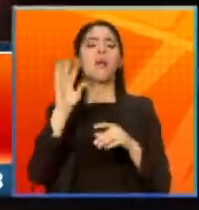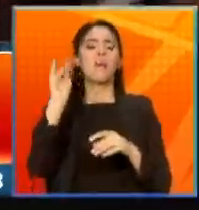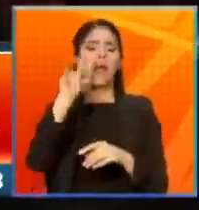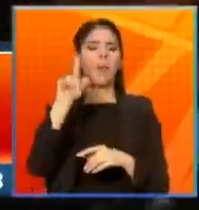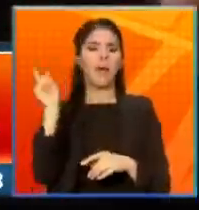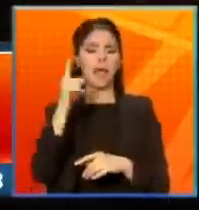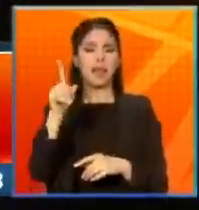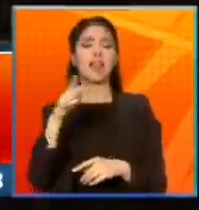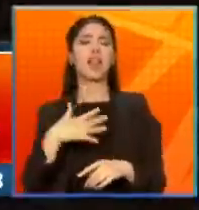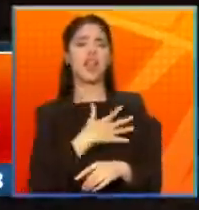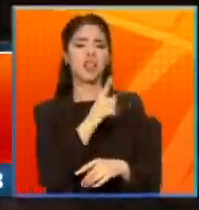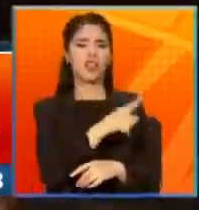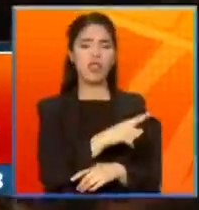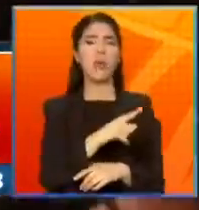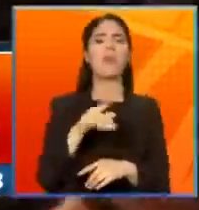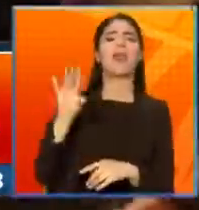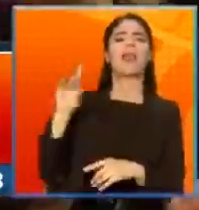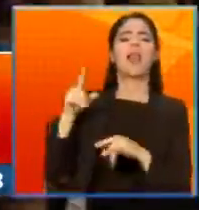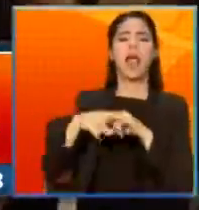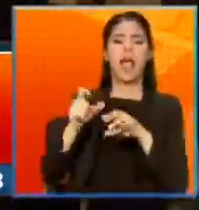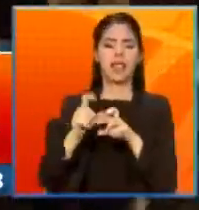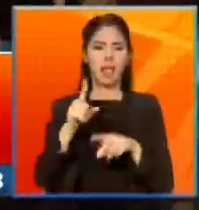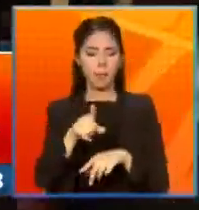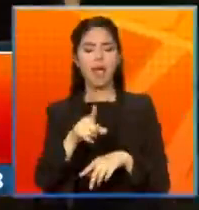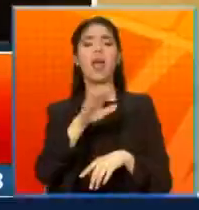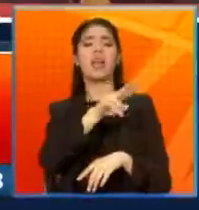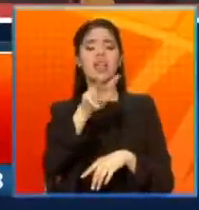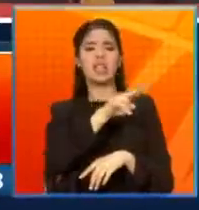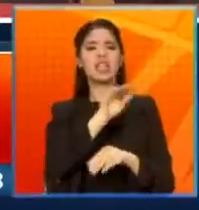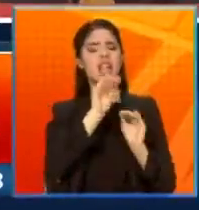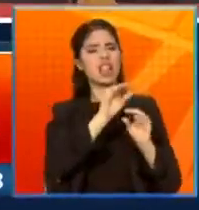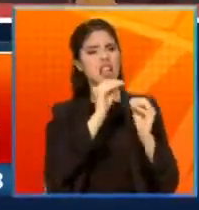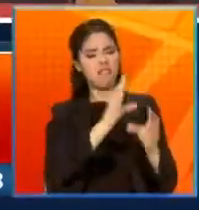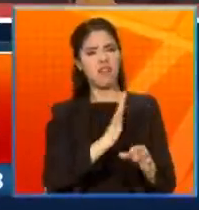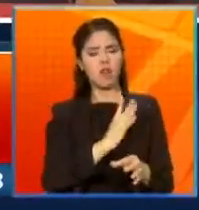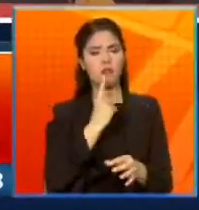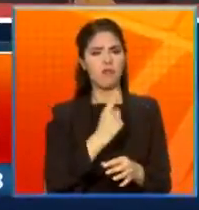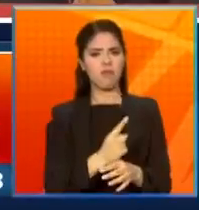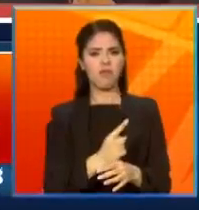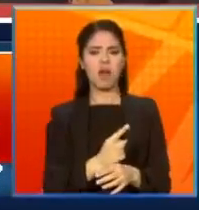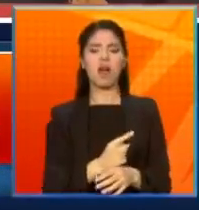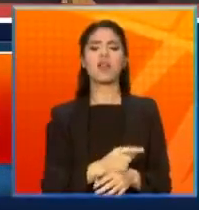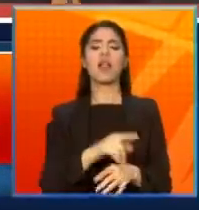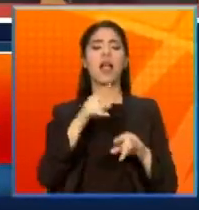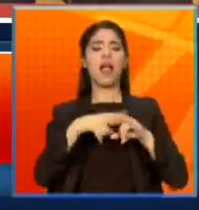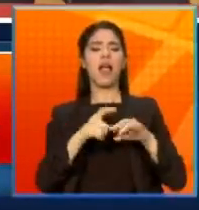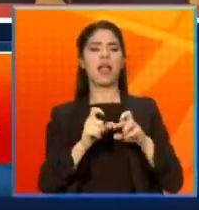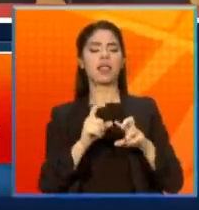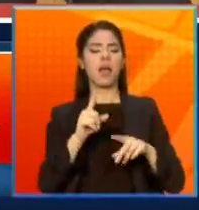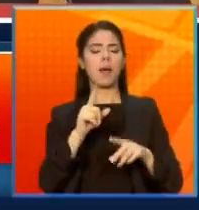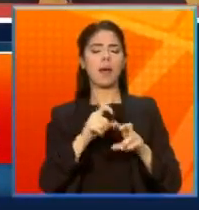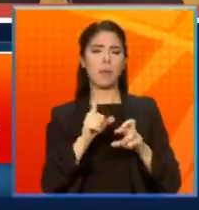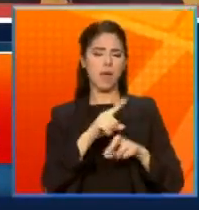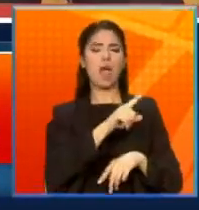Bahçeli, CHP'nin HDP'nin politikalarına tam destek verdiğini söyledi. HDP Türksüz anayasa